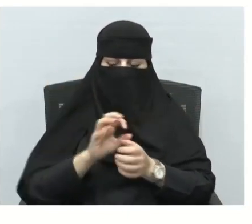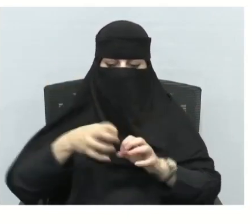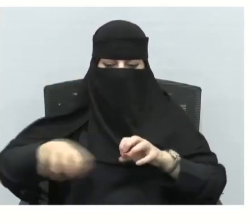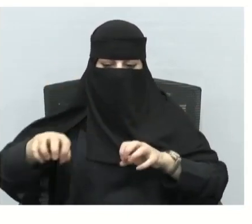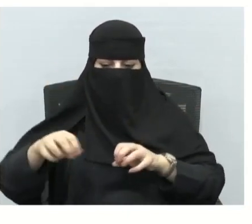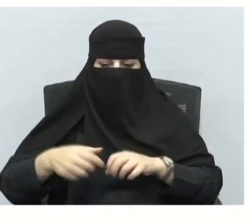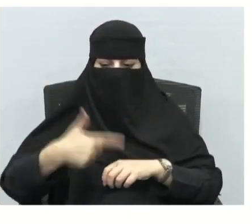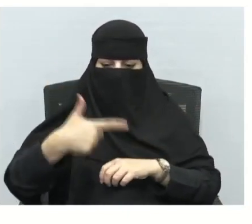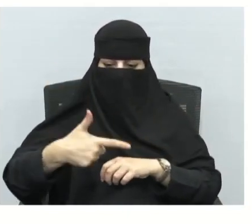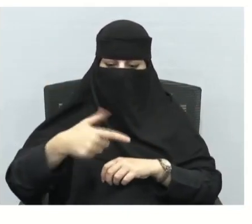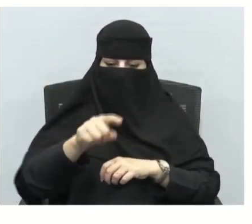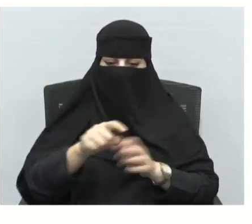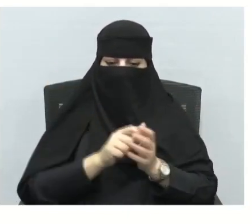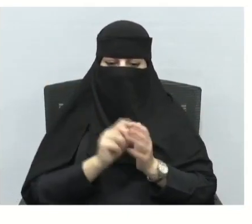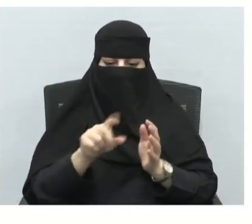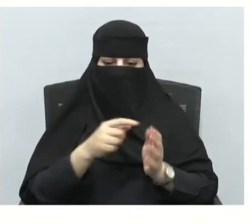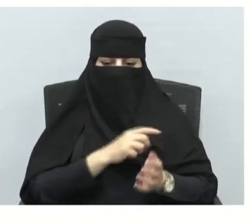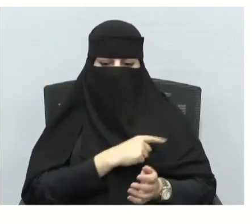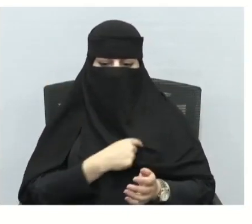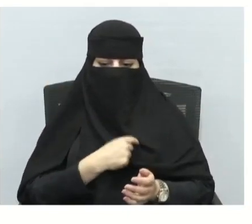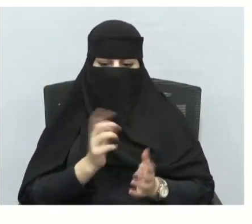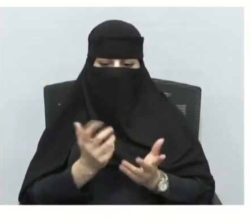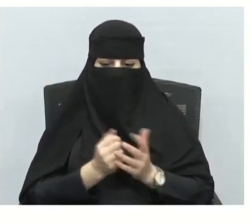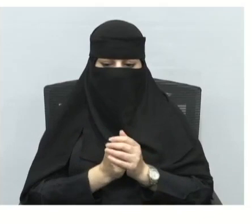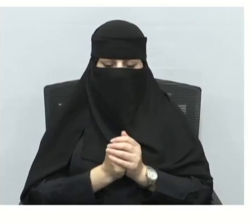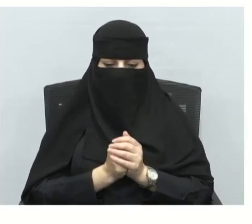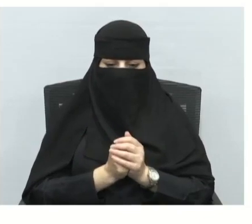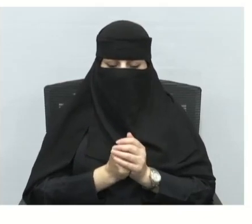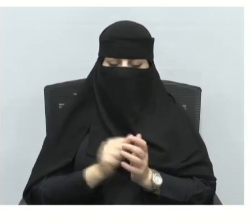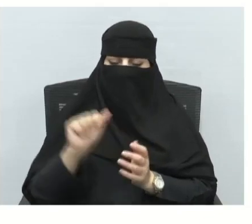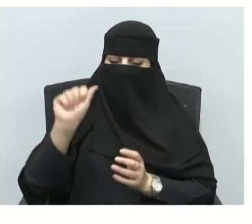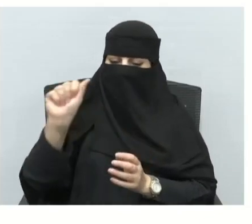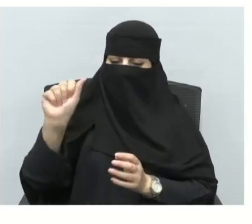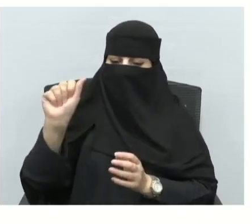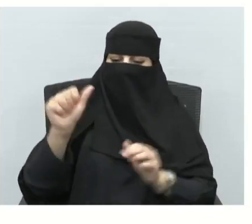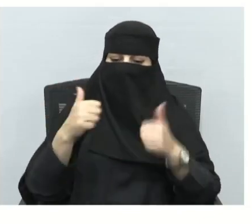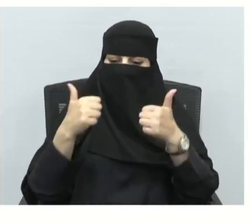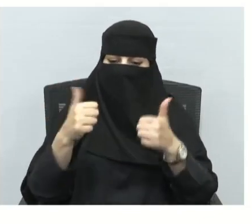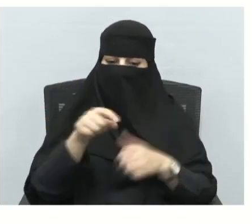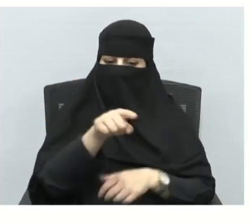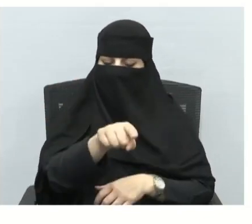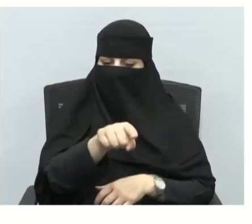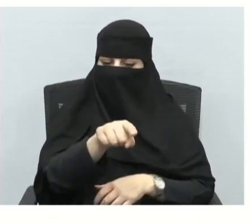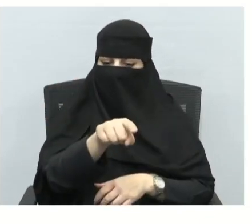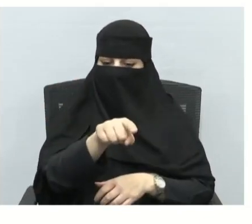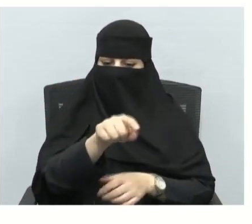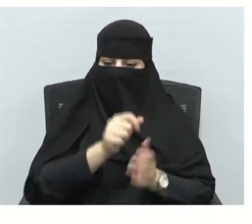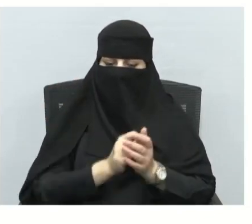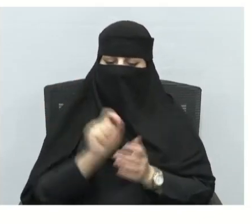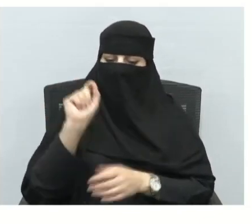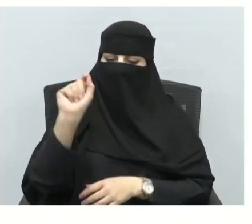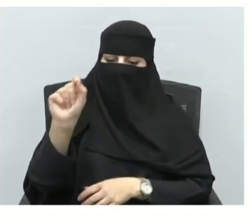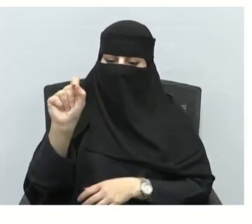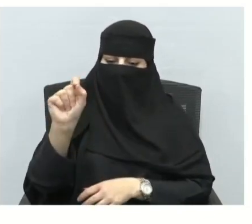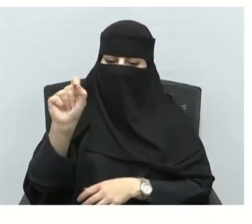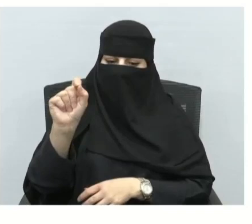الثانيه هذا الحرف ما اسمه احسنتم صد وهذا فاء